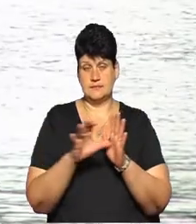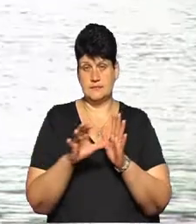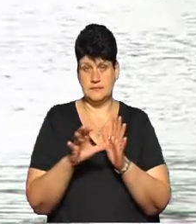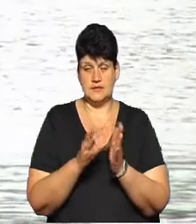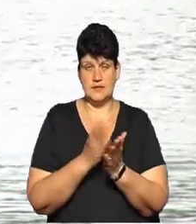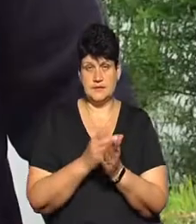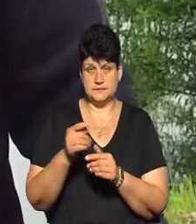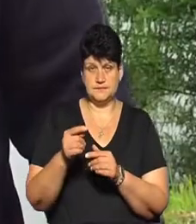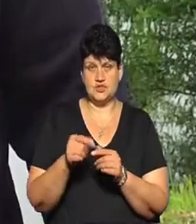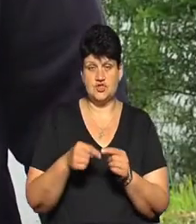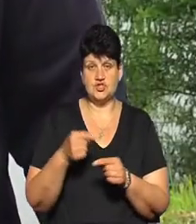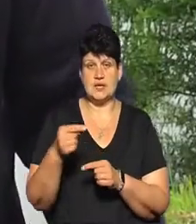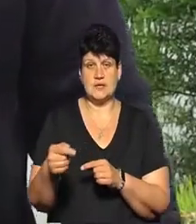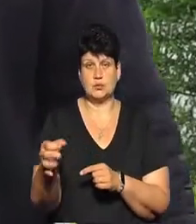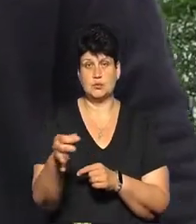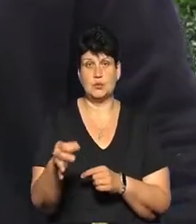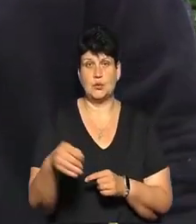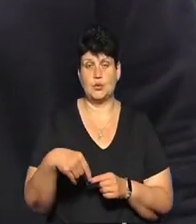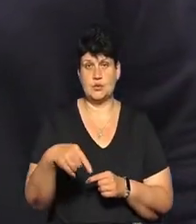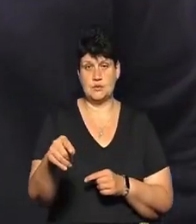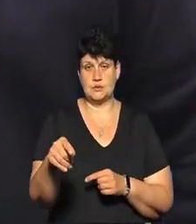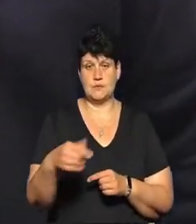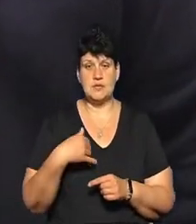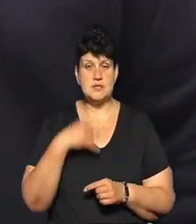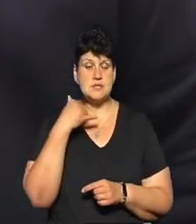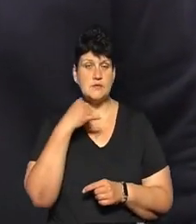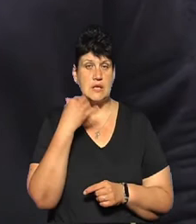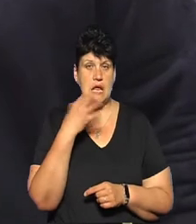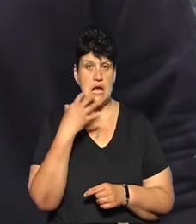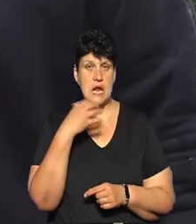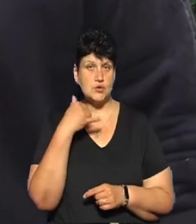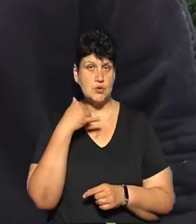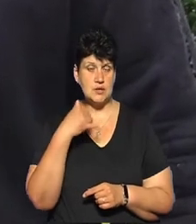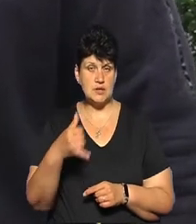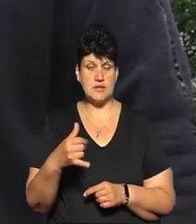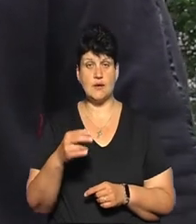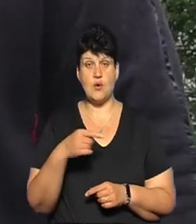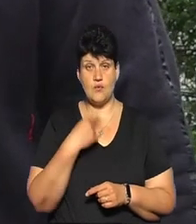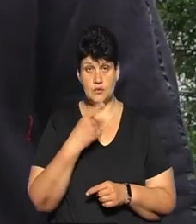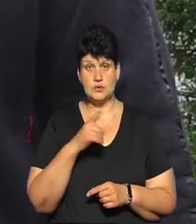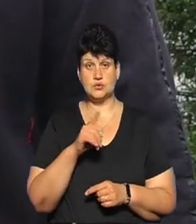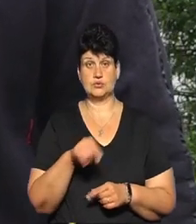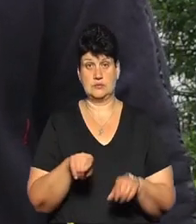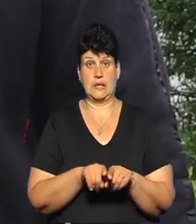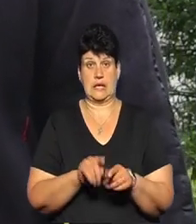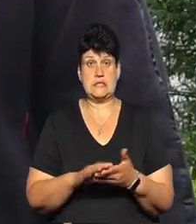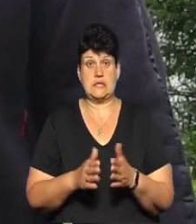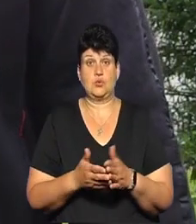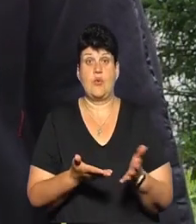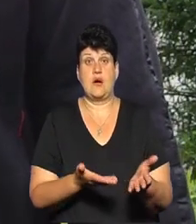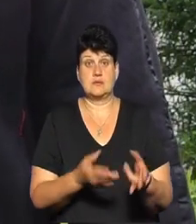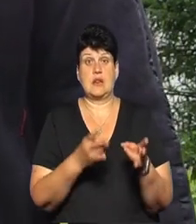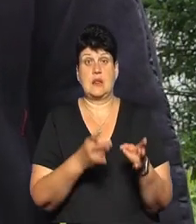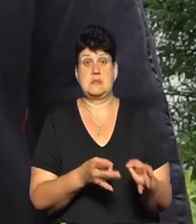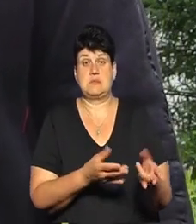місцевий ставок. В першу чергу ми дзвонили на гарячу лінію до диспетчера, повідомляли, що така от ситуація і небезпечна.